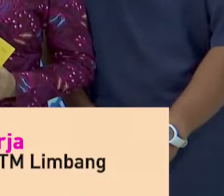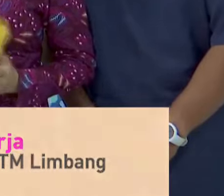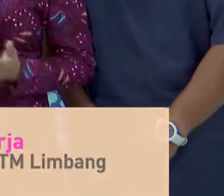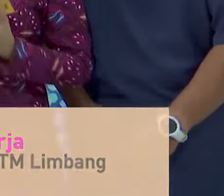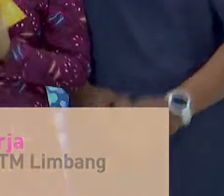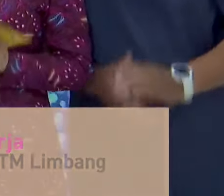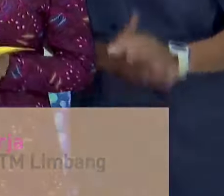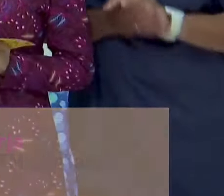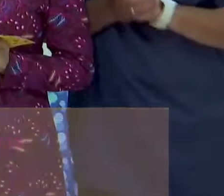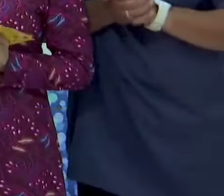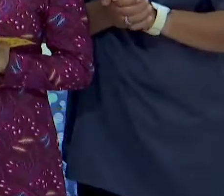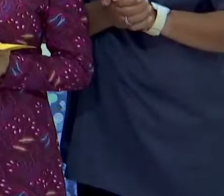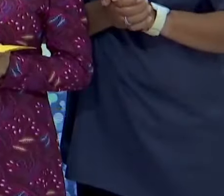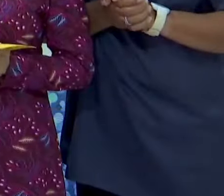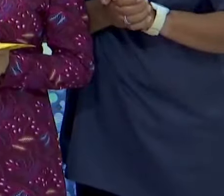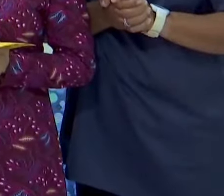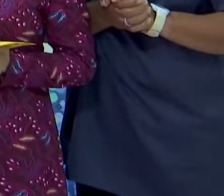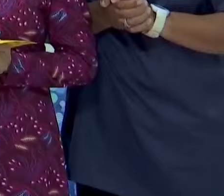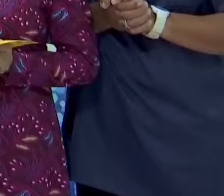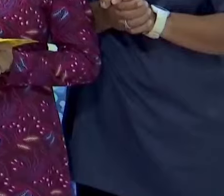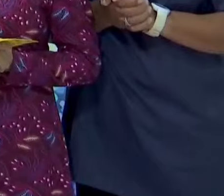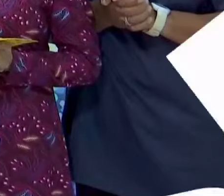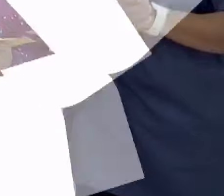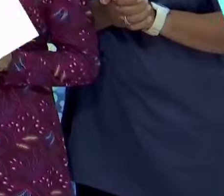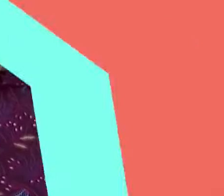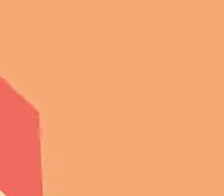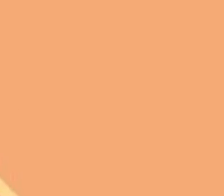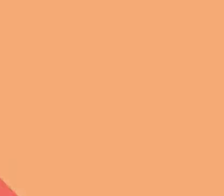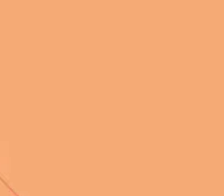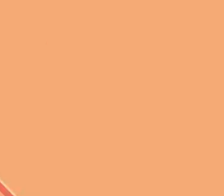Aidilfitri. Maaf zahir dan batin.